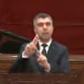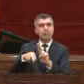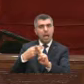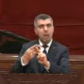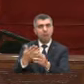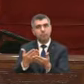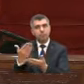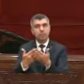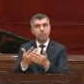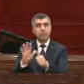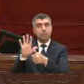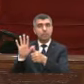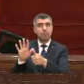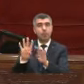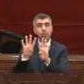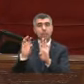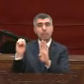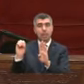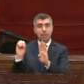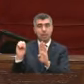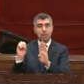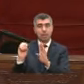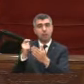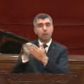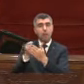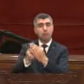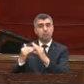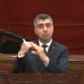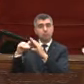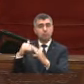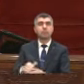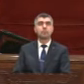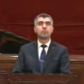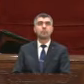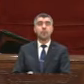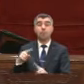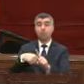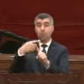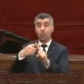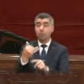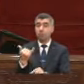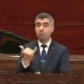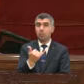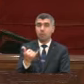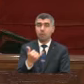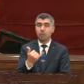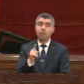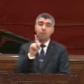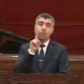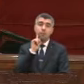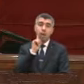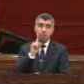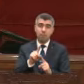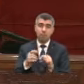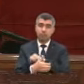من 688 شكاية، بالإضافة أيضا وهذا مهم جدا بالنسبة للنساء في وضعية هشة،